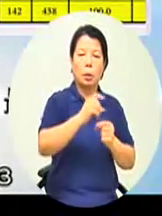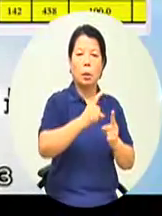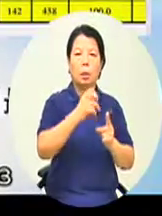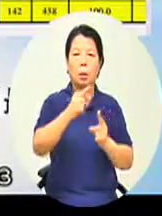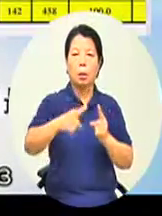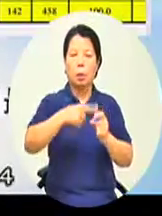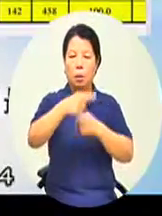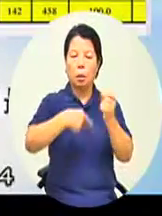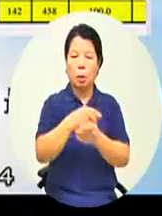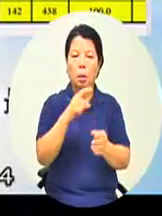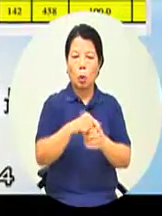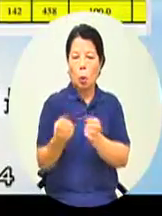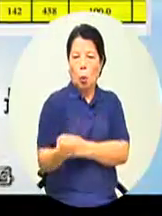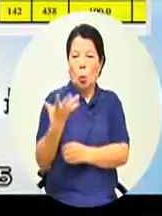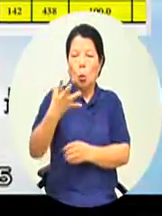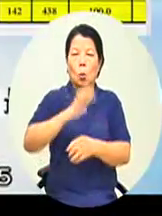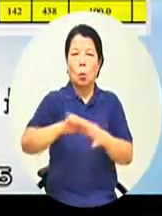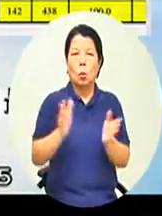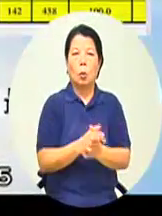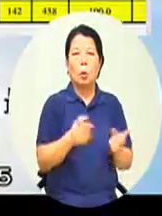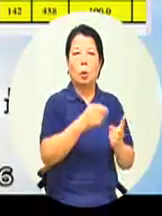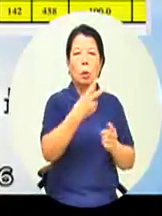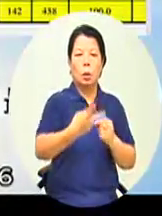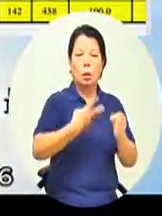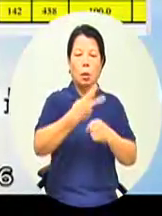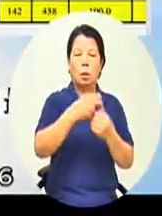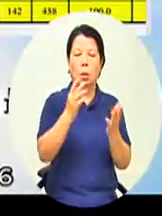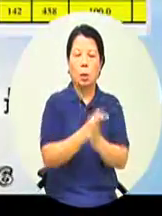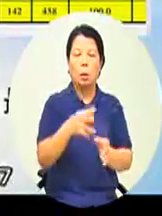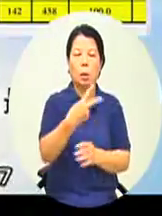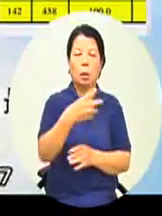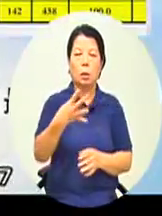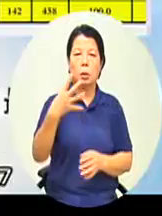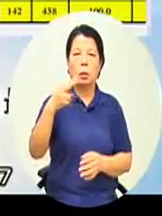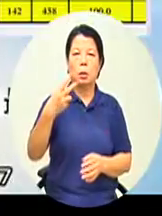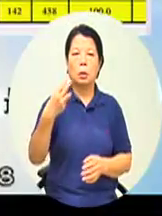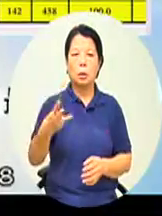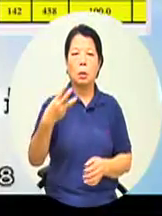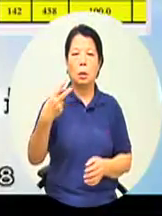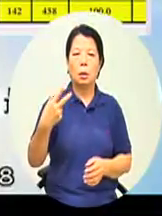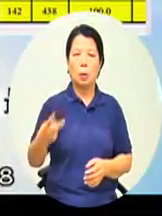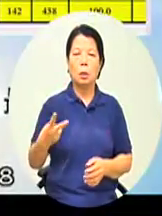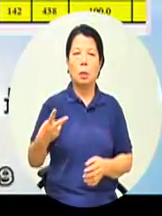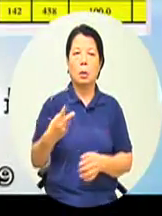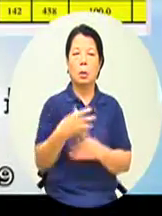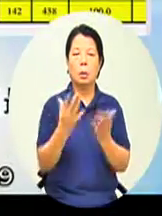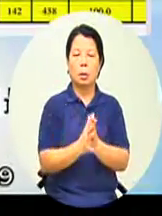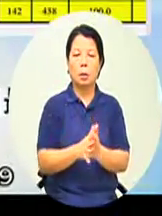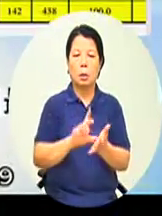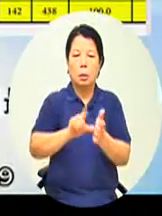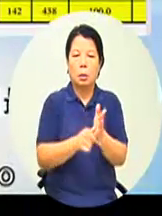大。那可以看到101年是2432，几乎就是要10。 来，主席，那